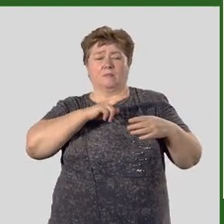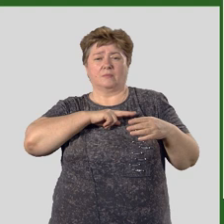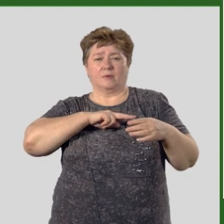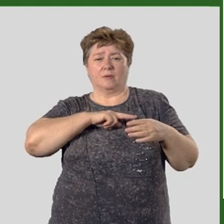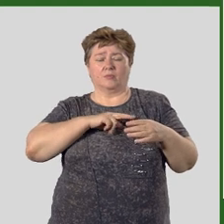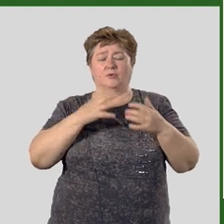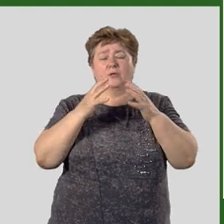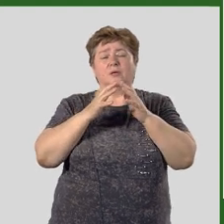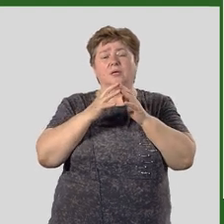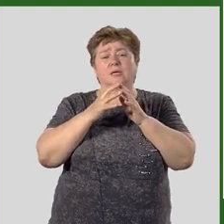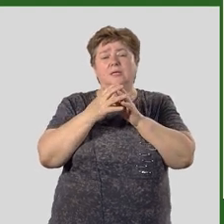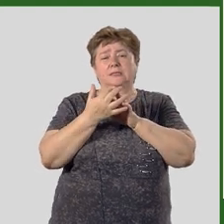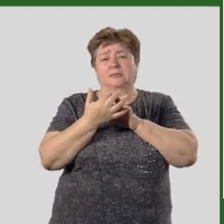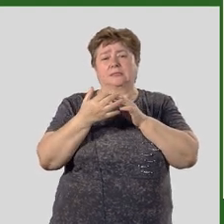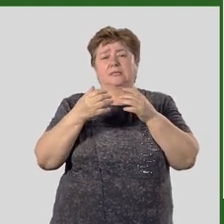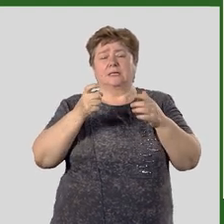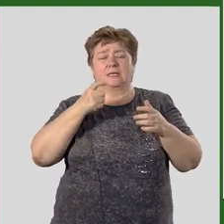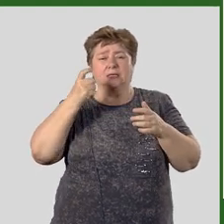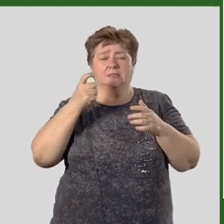функциям – сельскохозяйственные,